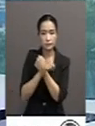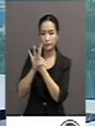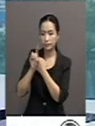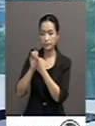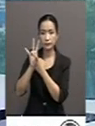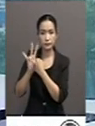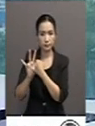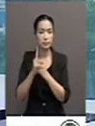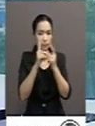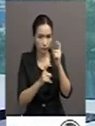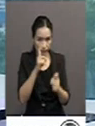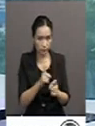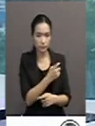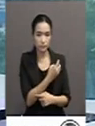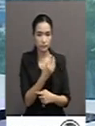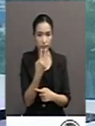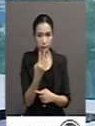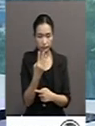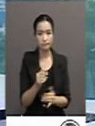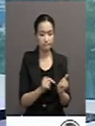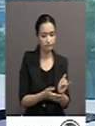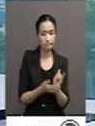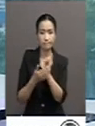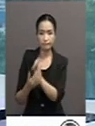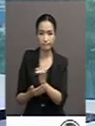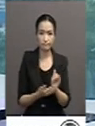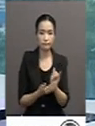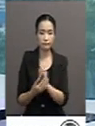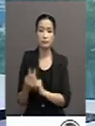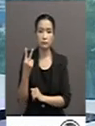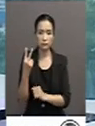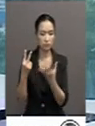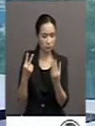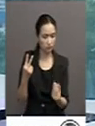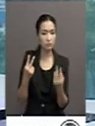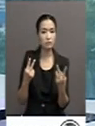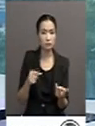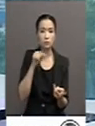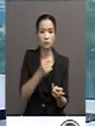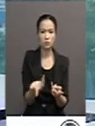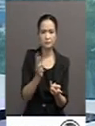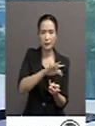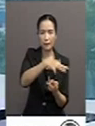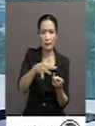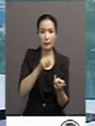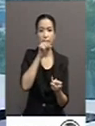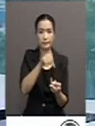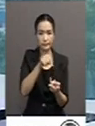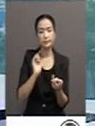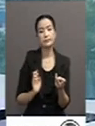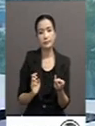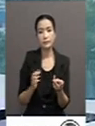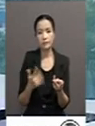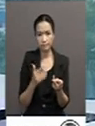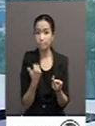มีผู้เสียชีวิต4รายเจ้าหน้าที่ก็นำร่างออกมาได้2รายแล้วแต่ปรากฏว่ายังมี2รายที่ติดค้างอยู่ใต้ซากอาคาร วันนี้ก็